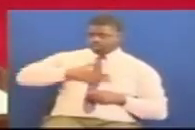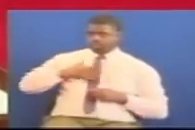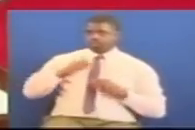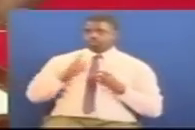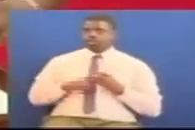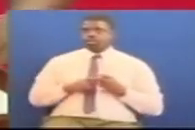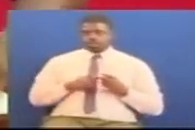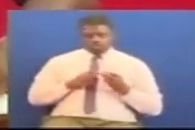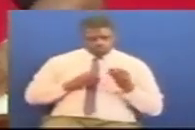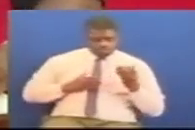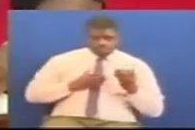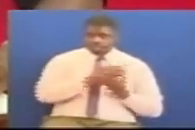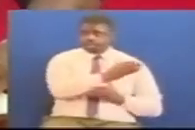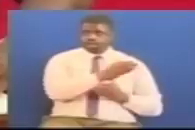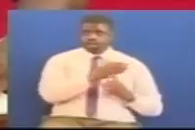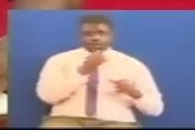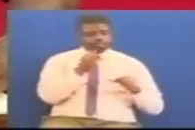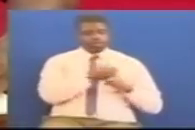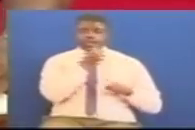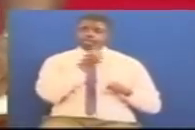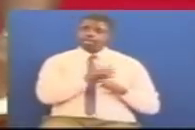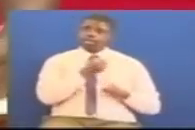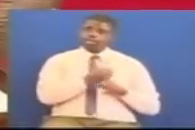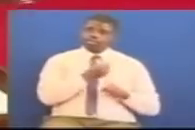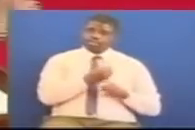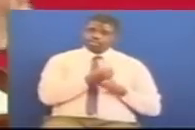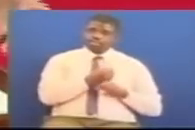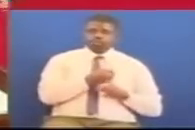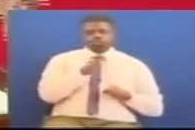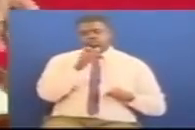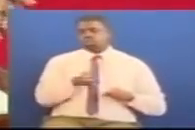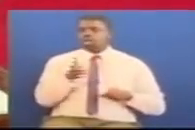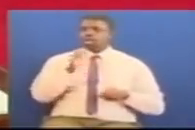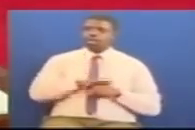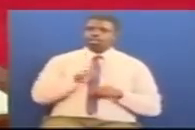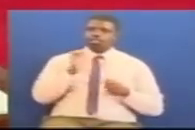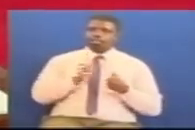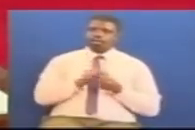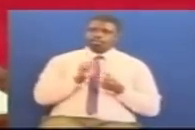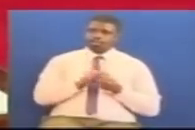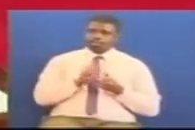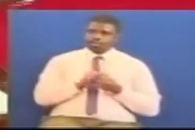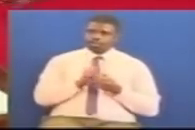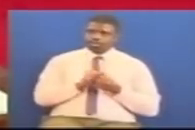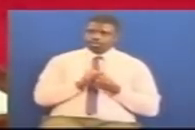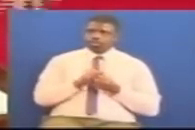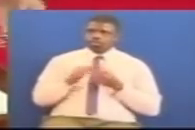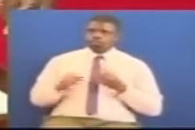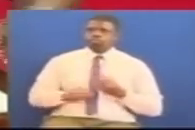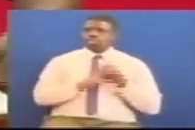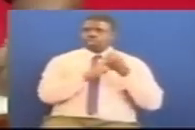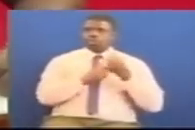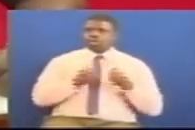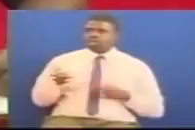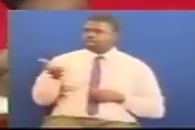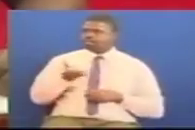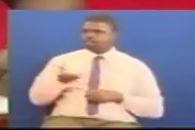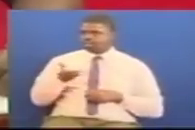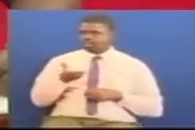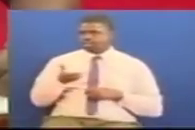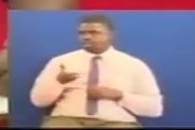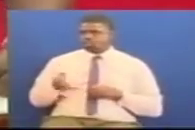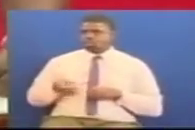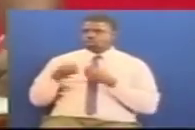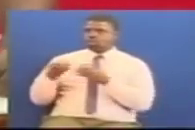kwa kupitia watumishi wa magereza ambao wana utaalamu wa masuala ya ustawi wa jamii, wamekuwa